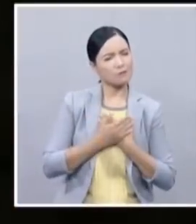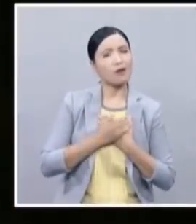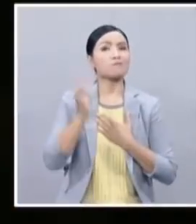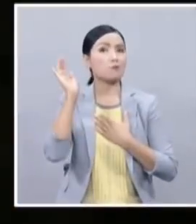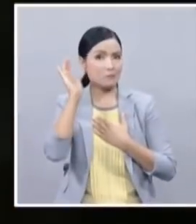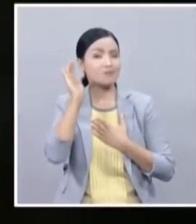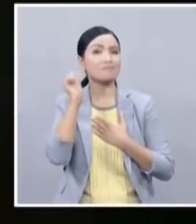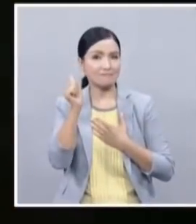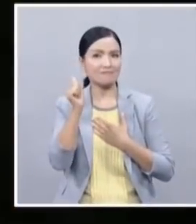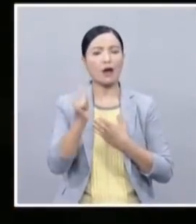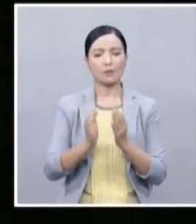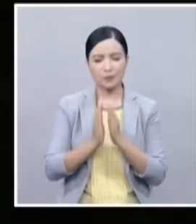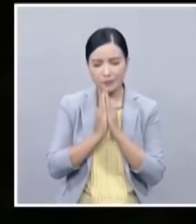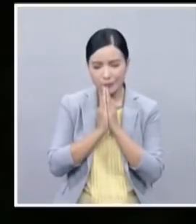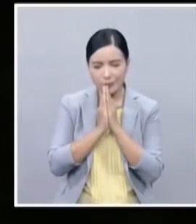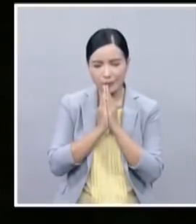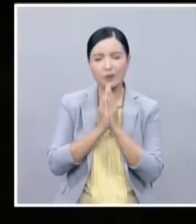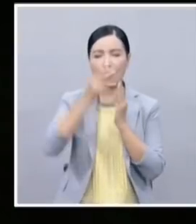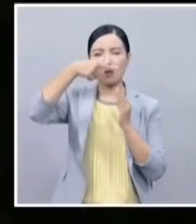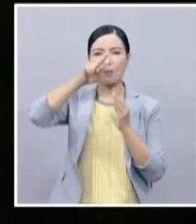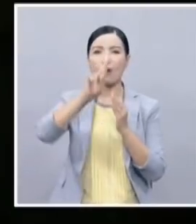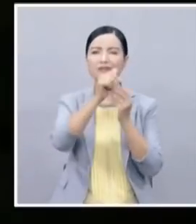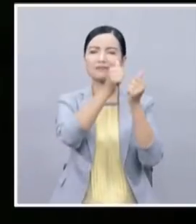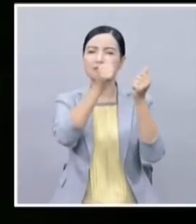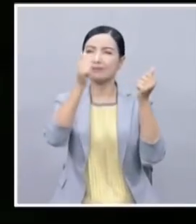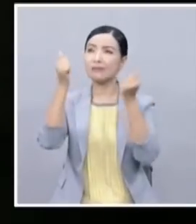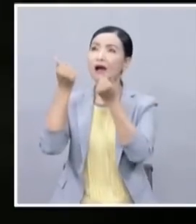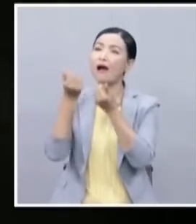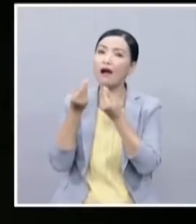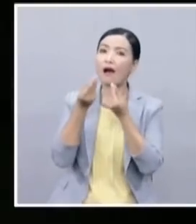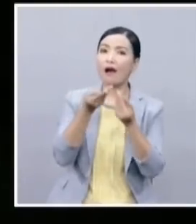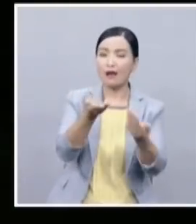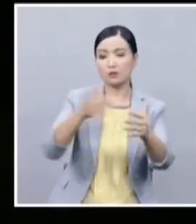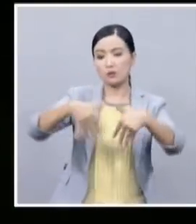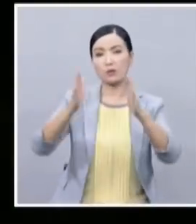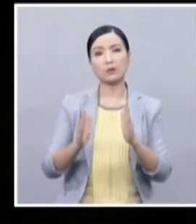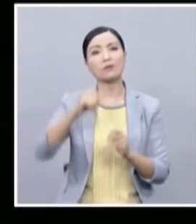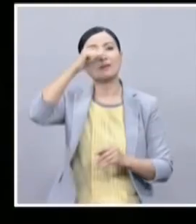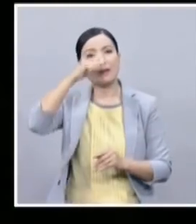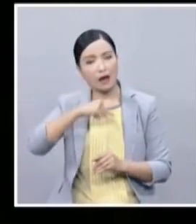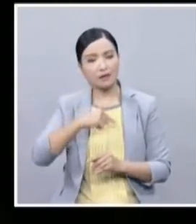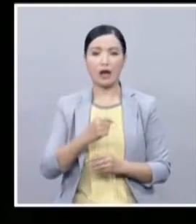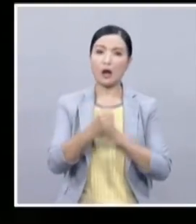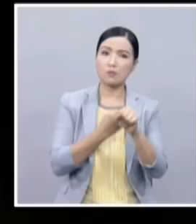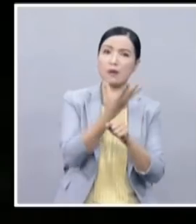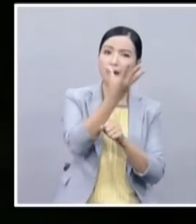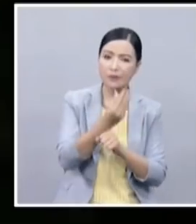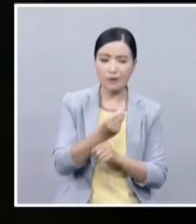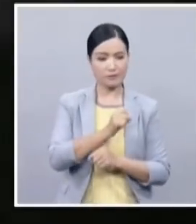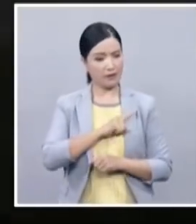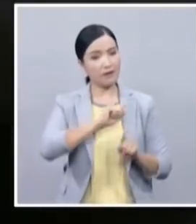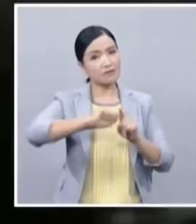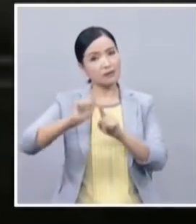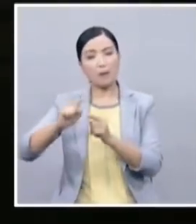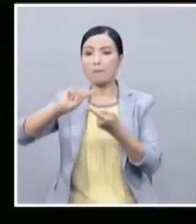าและการสวดมนต์ภาวนาขอพรจากสิ่งศักดิ์สิทธิ์จากพี่น้องชาวไทยทุกช่วงวัยทุกศาสนาและจ